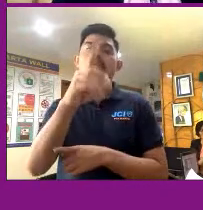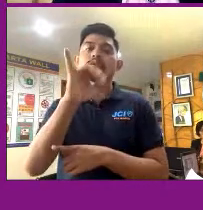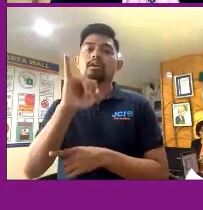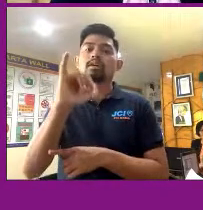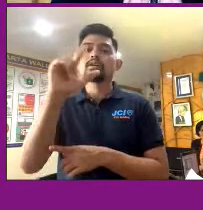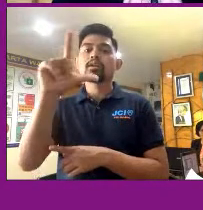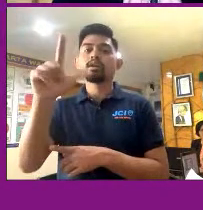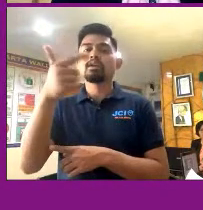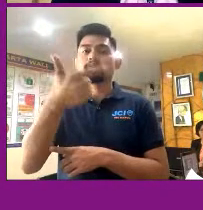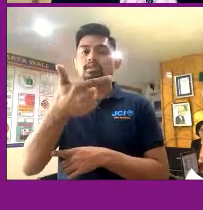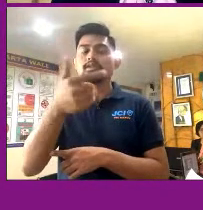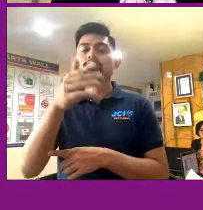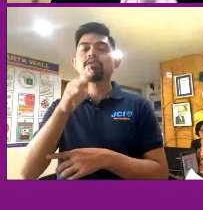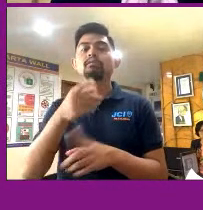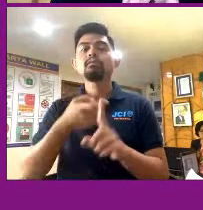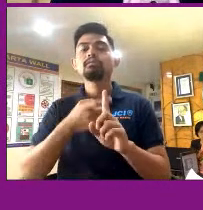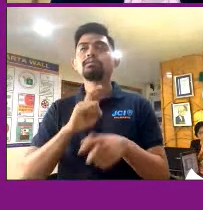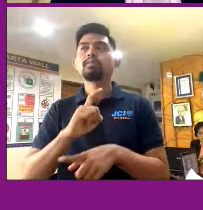NEDA, DBM,